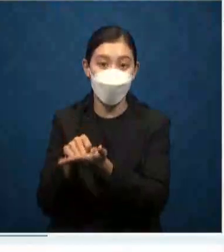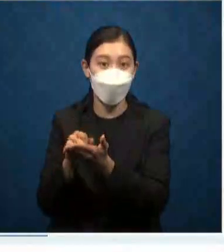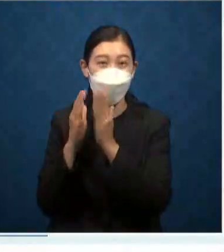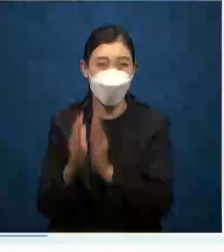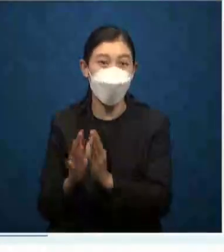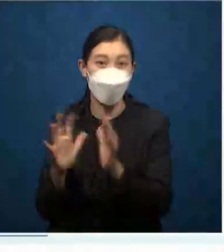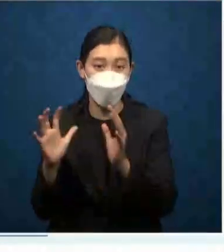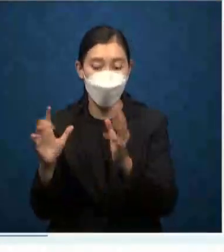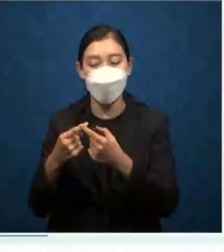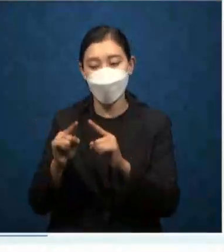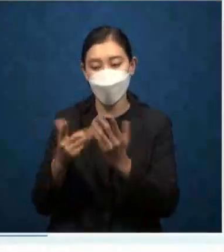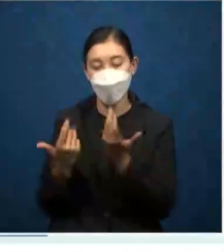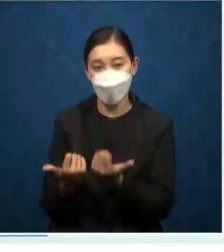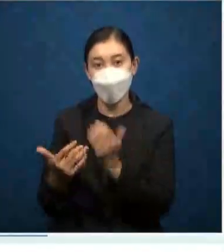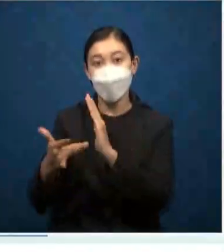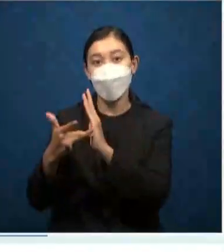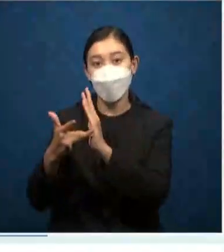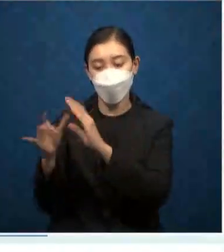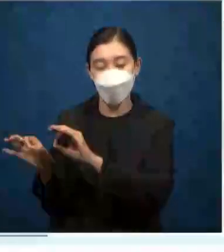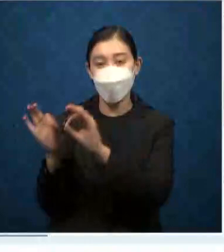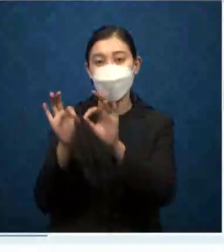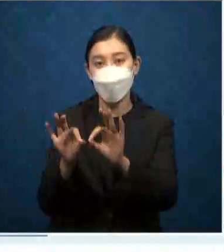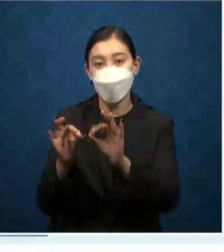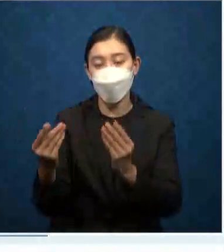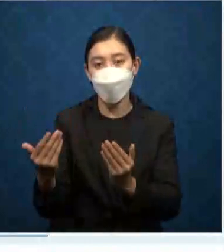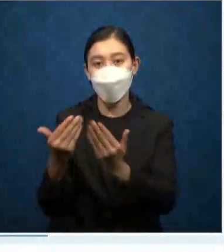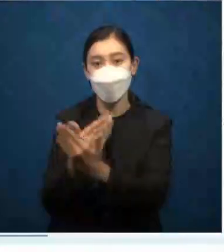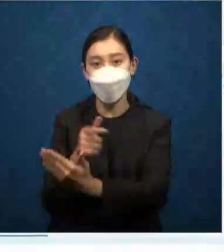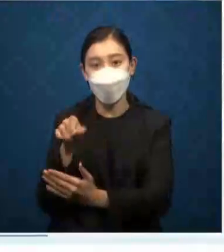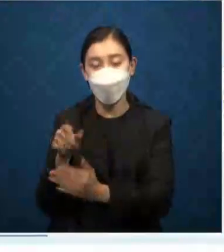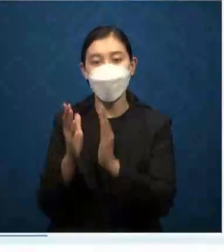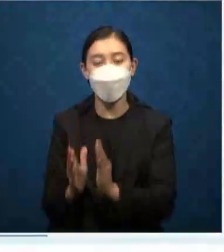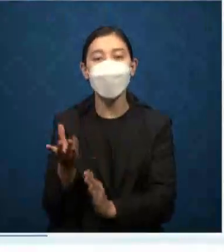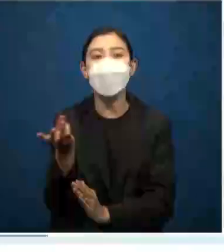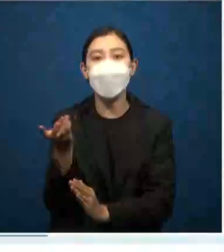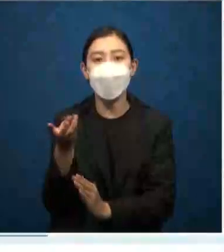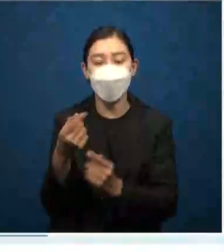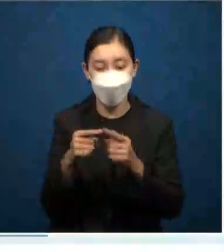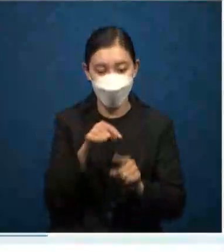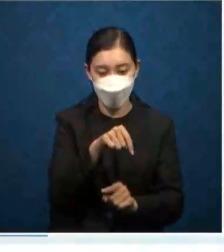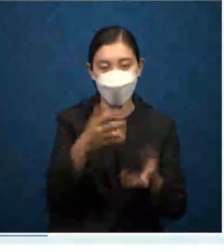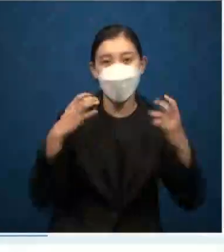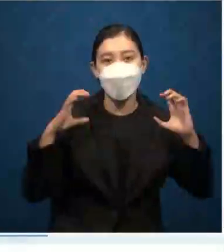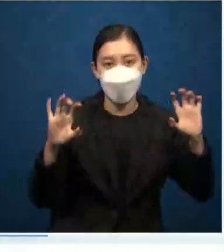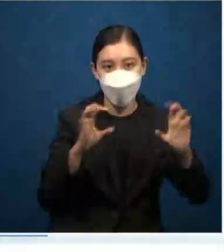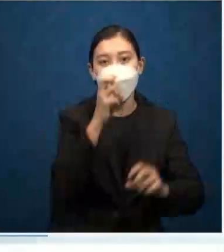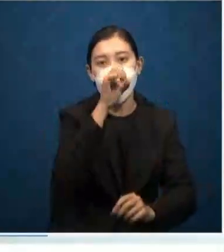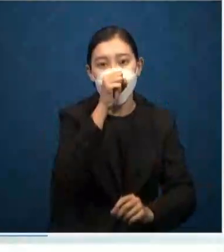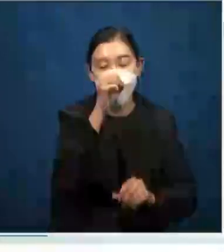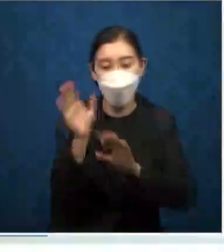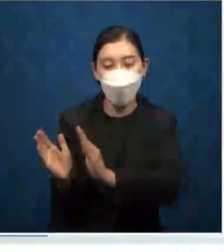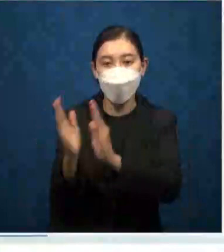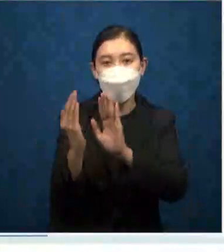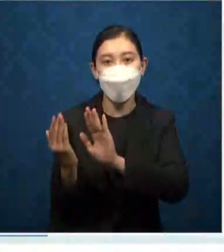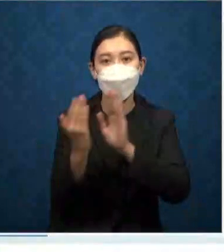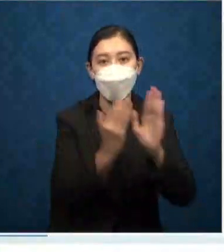าครับขณะนี้ก็ร้อยละ40ไม่รวมองค์บุคลากรในองค์กรปกครองส่วนถิ่นที่ผมกราบเรียนแล้วนะครับ